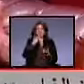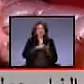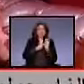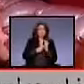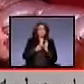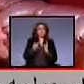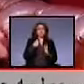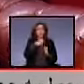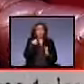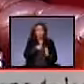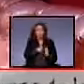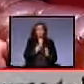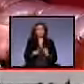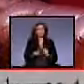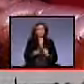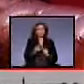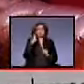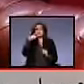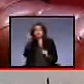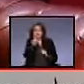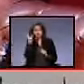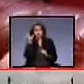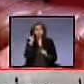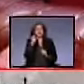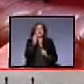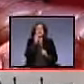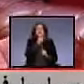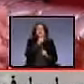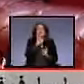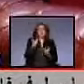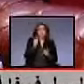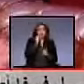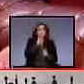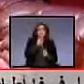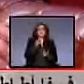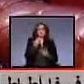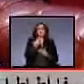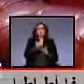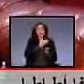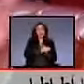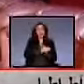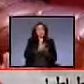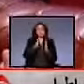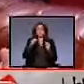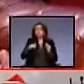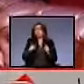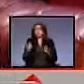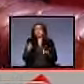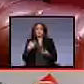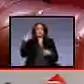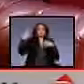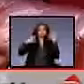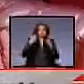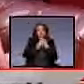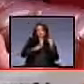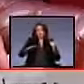عملته، الاختيار ده صح الاختيار ده غلط، الفيلم نازل امتى، قبل الفيلم حال البلد هيتصلح الحال امتى، هفضل خايف